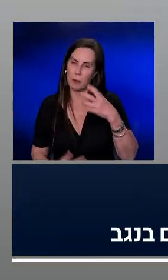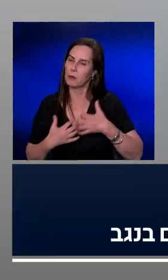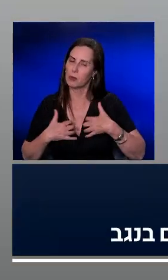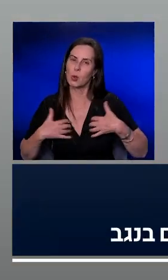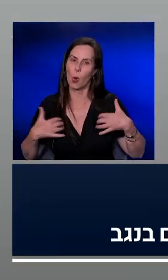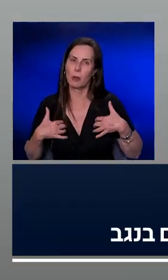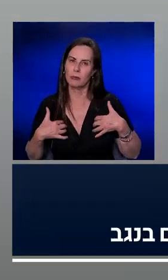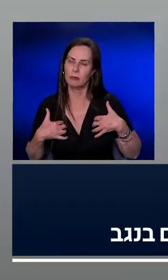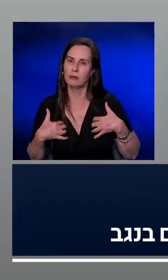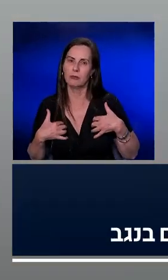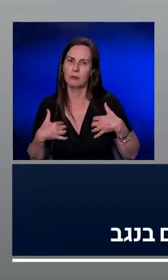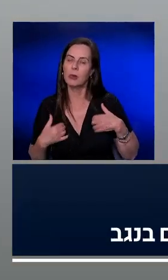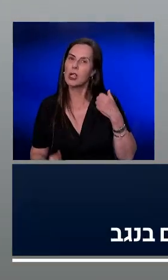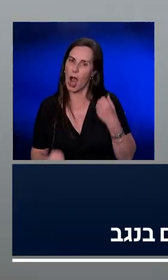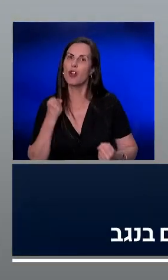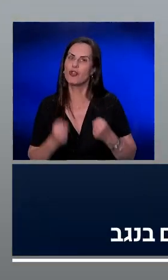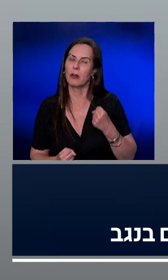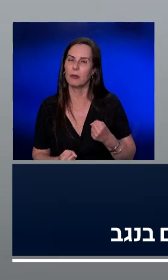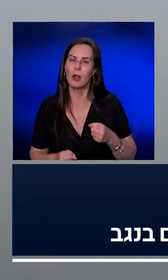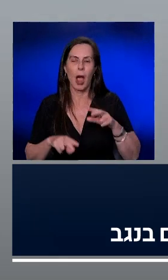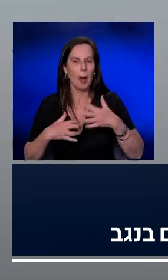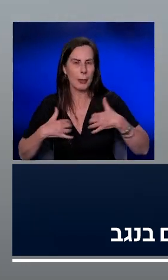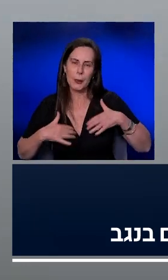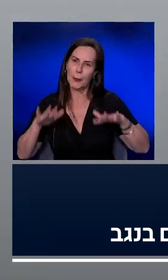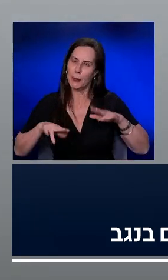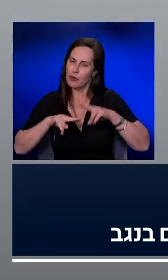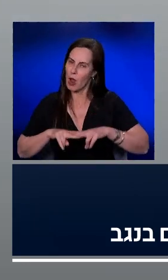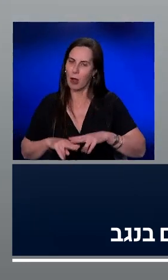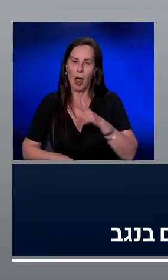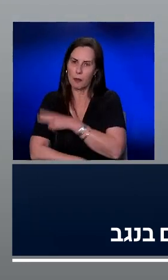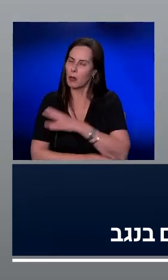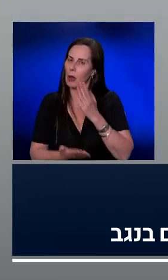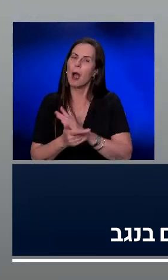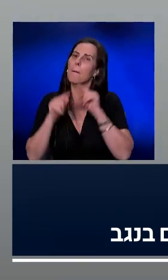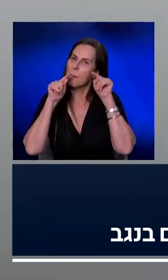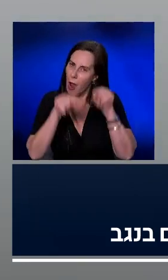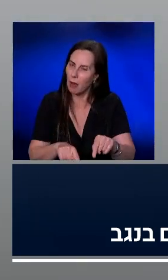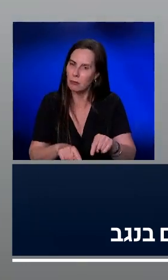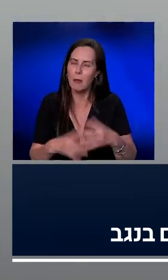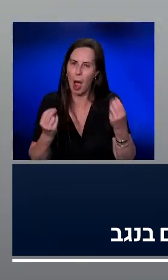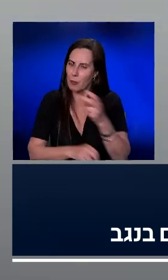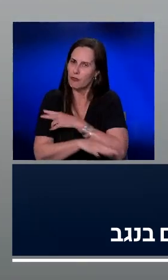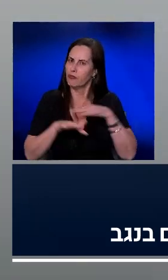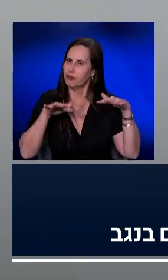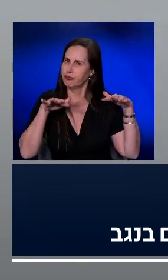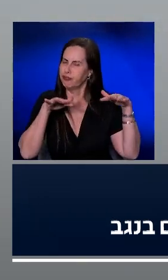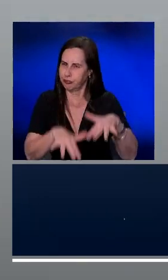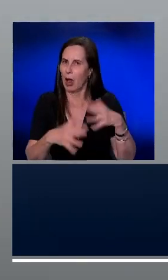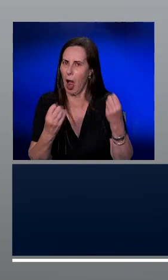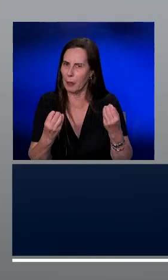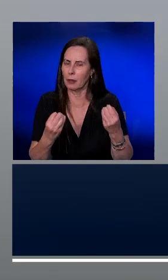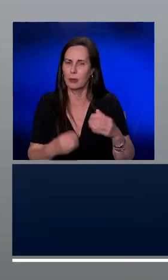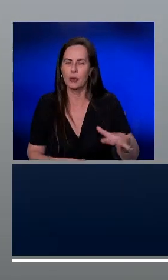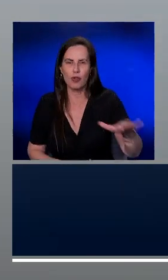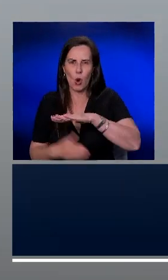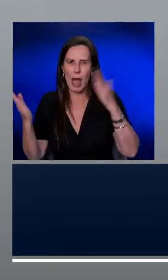שניים שנפצעו קשה, השאר נפצעו בינוני וקל. המשטרה גם הגיעה לשם בכוחות גדולים מאוד, כוחות של מרחב